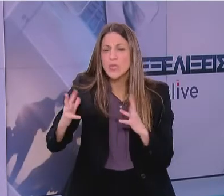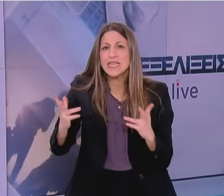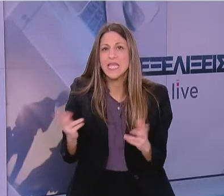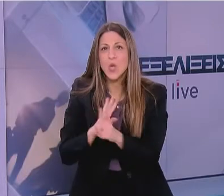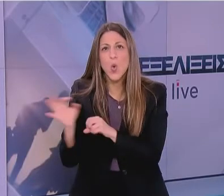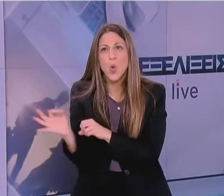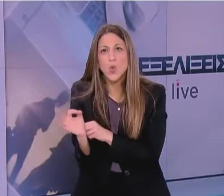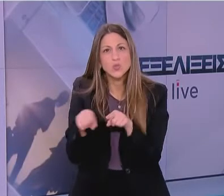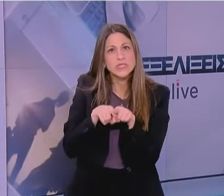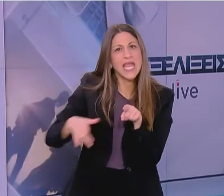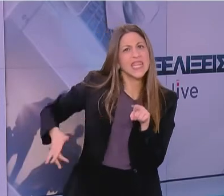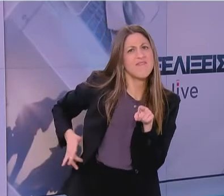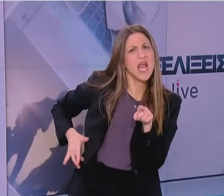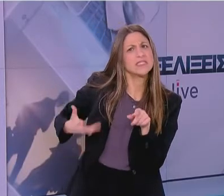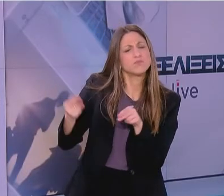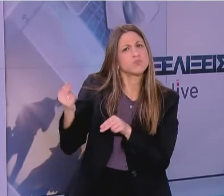Ναι.